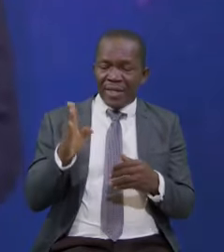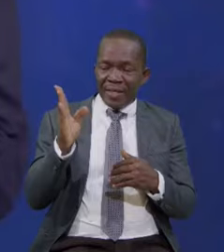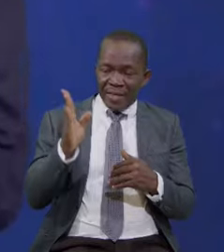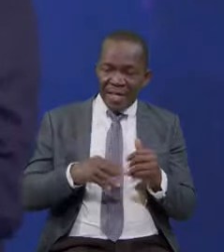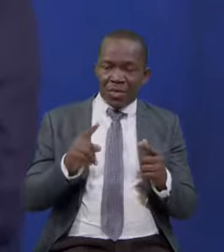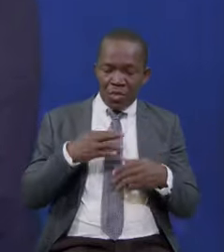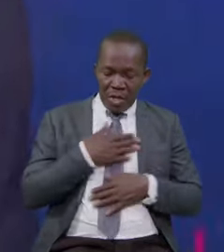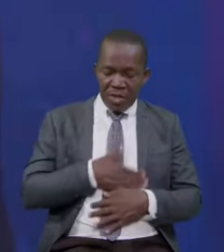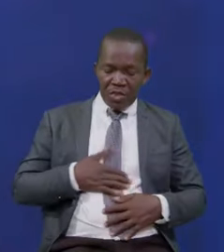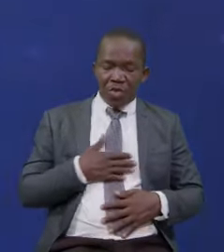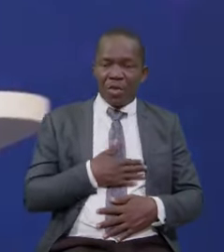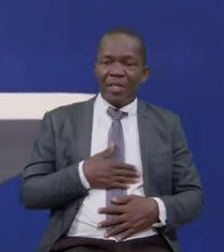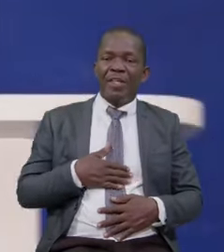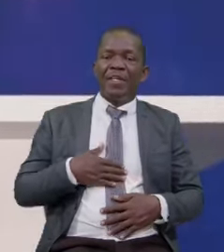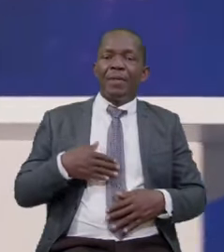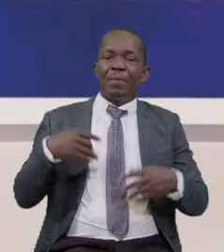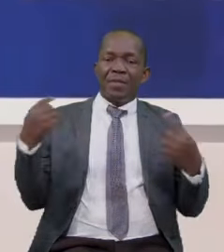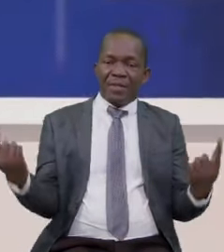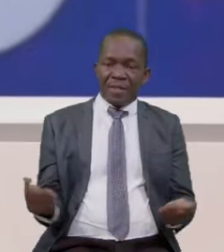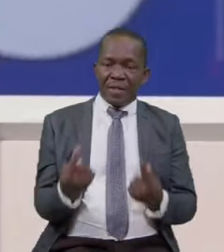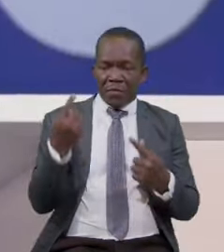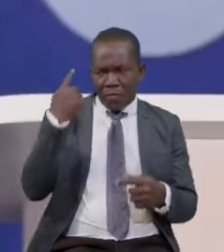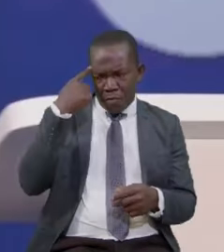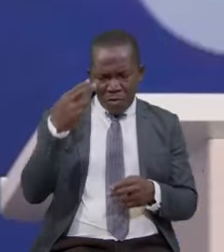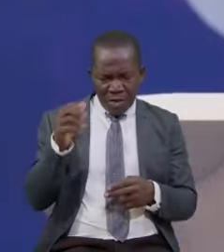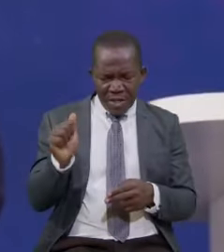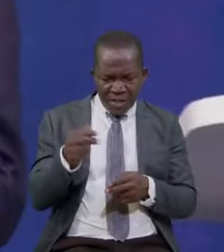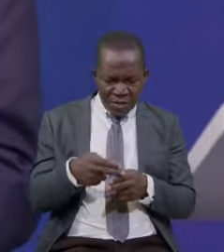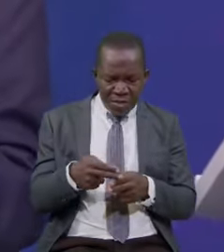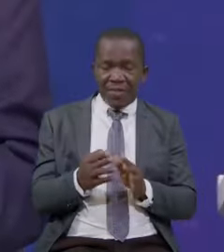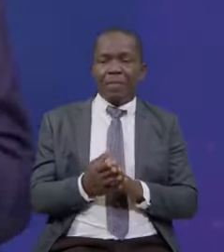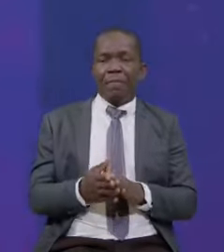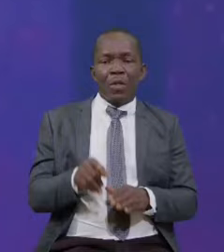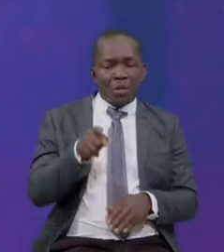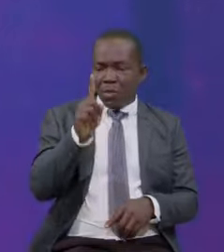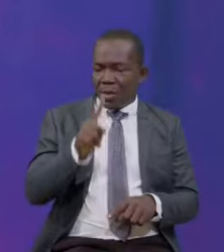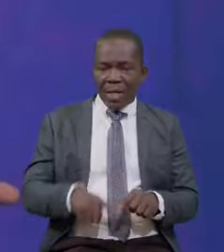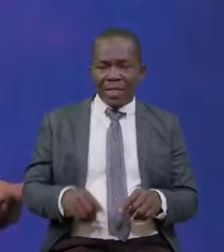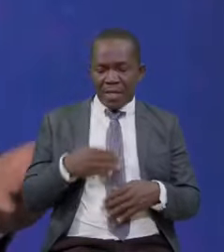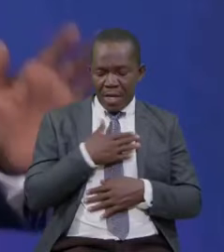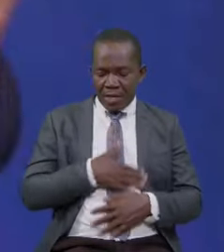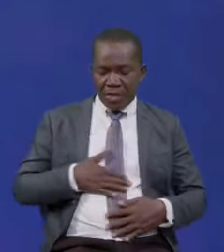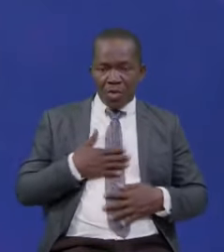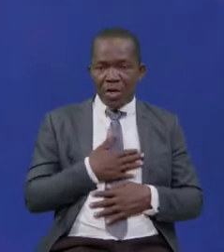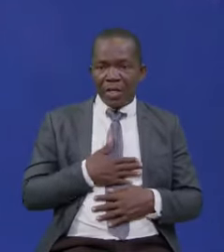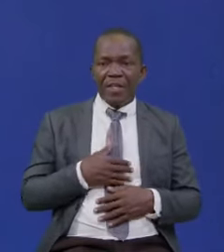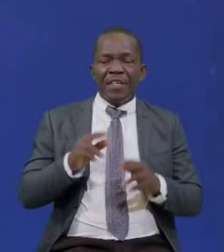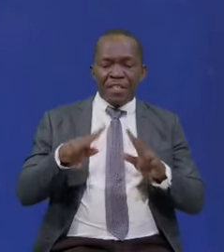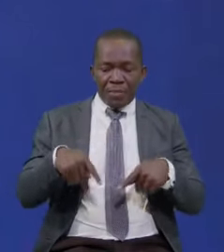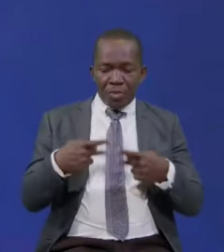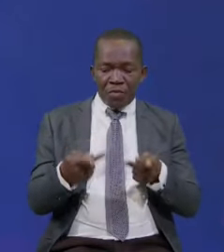péché vous pouvez pas jouir des provisions du Calvaire et jouir des plaisirs du